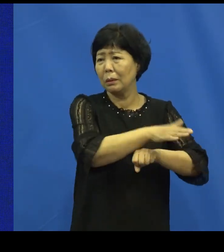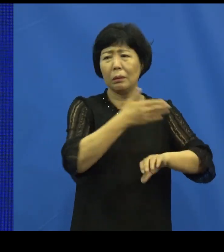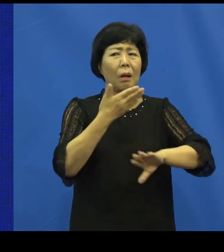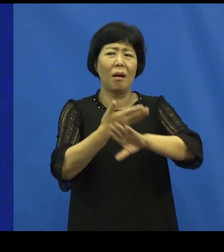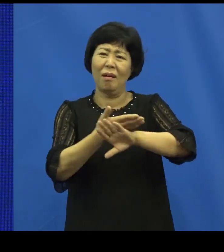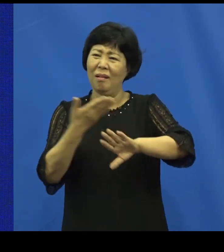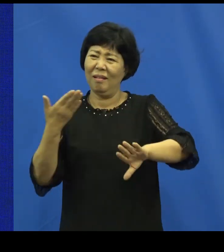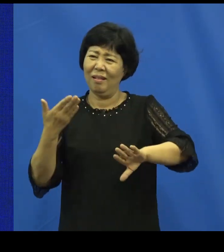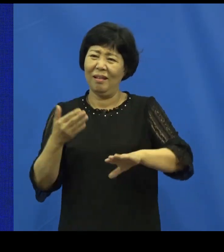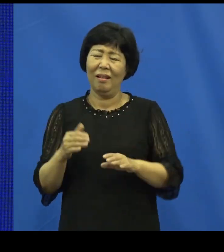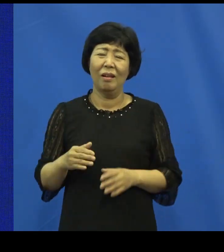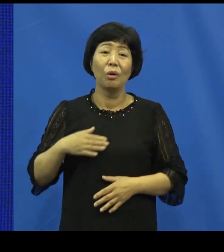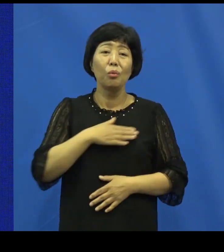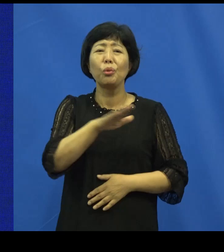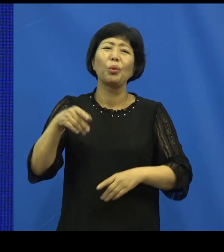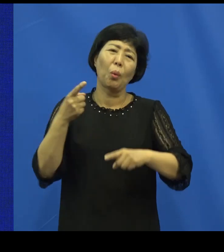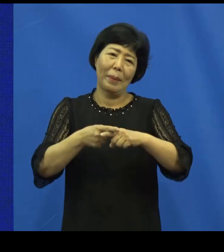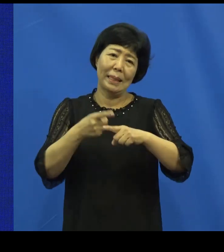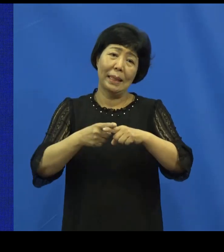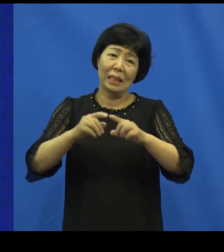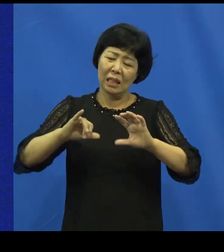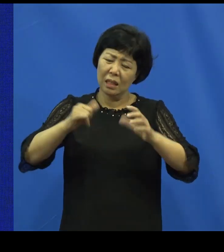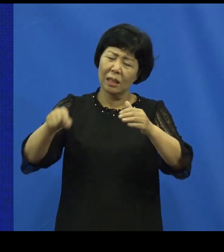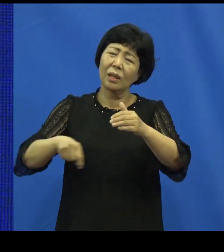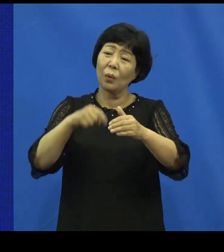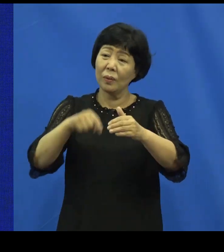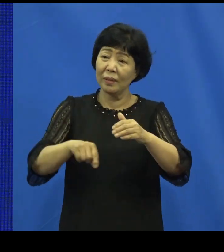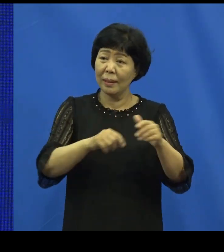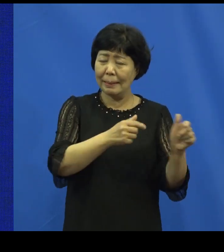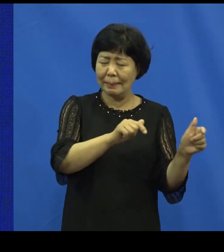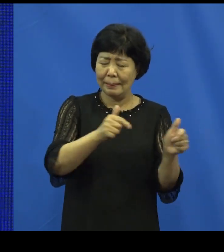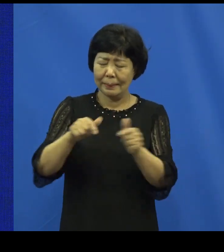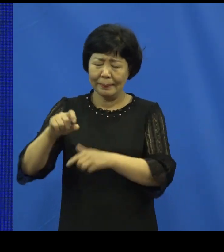여러분, 우리가 세상을 살다 보면 이런 덫이 셀 수 없이 많아요.